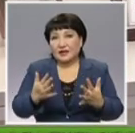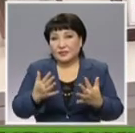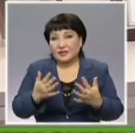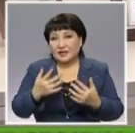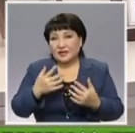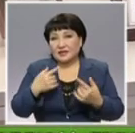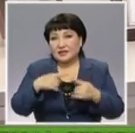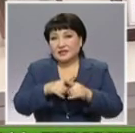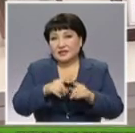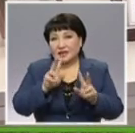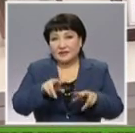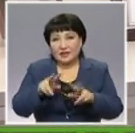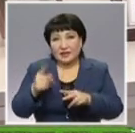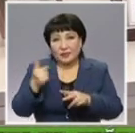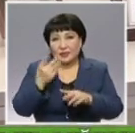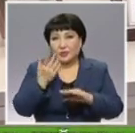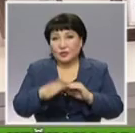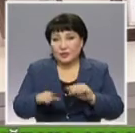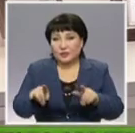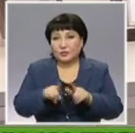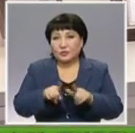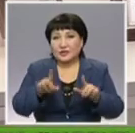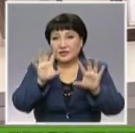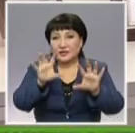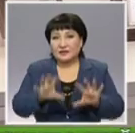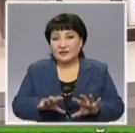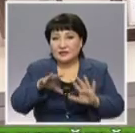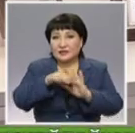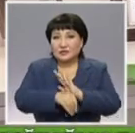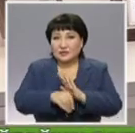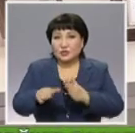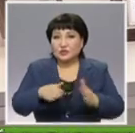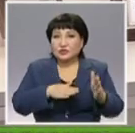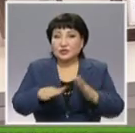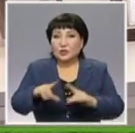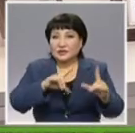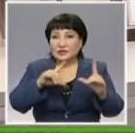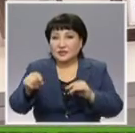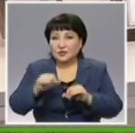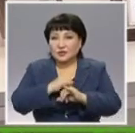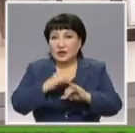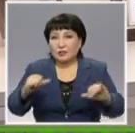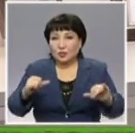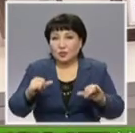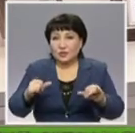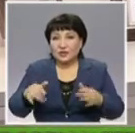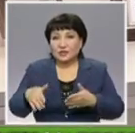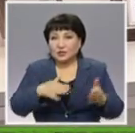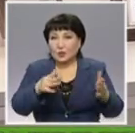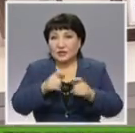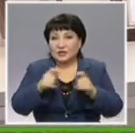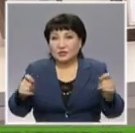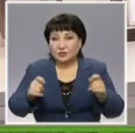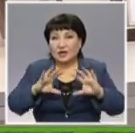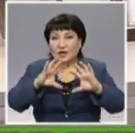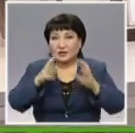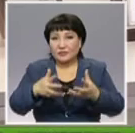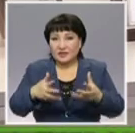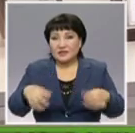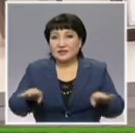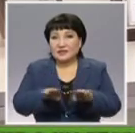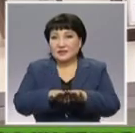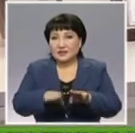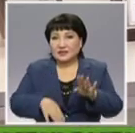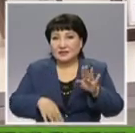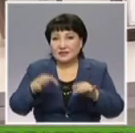техникалық қадағалаудың бір бөлігі. Мұндай заңның енгізілуі жол қозғалысының дамуына жол ашады. Мұндай мәселе әлемдік деңгейде тиімді болғаннан